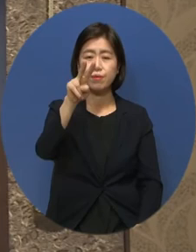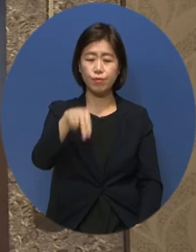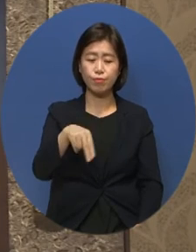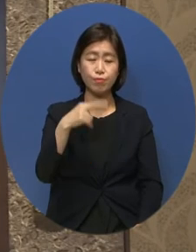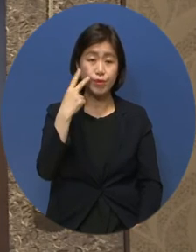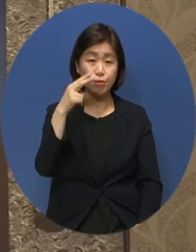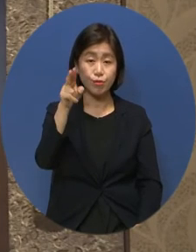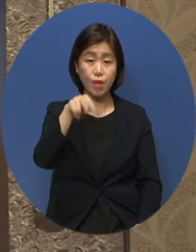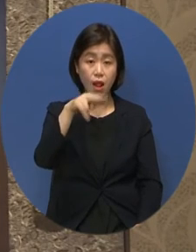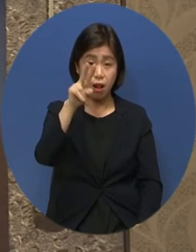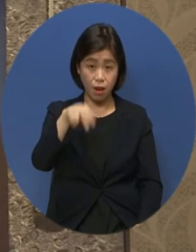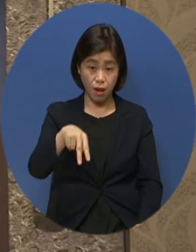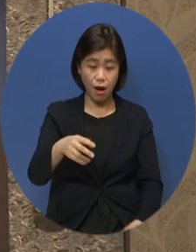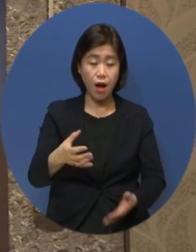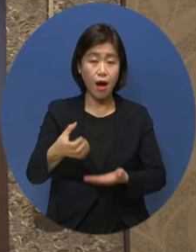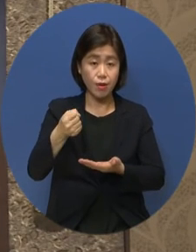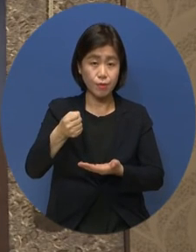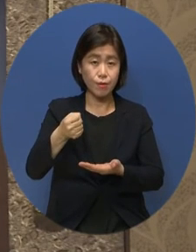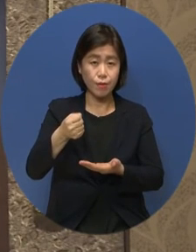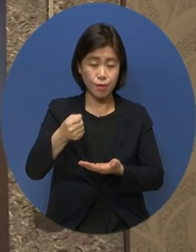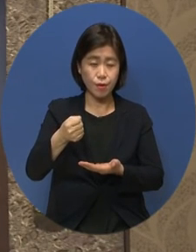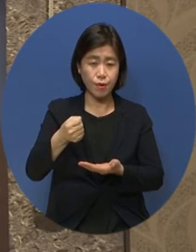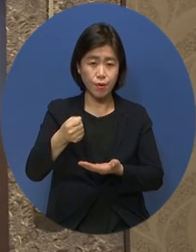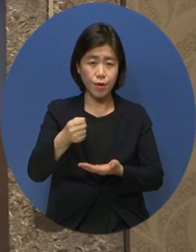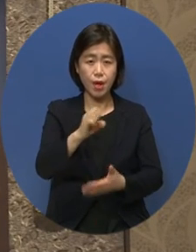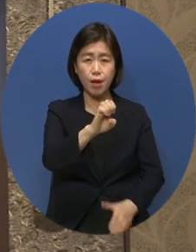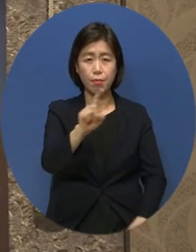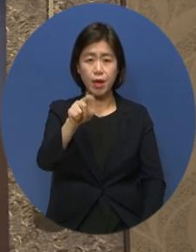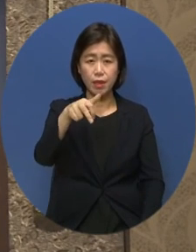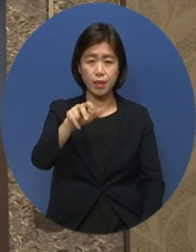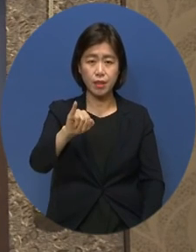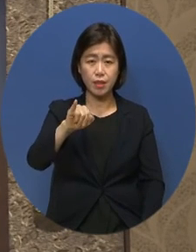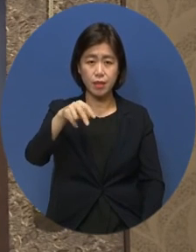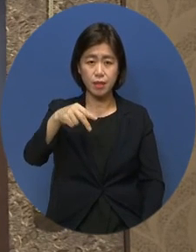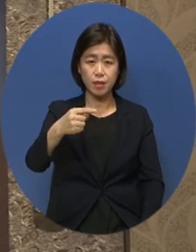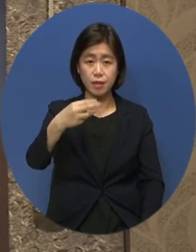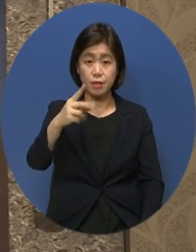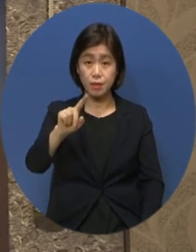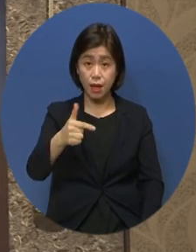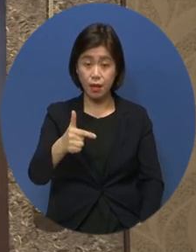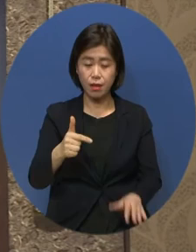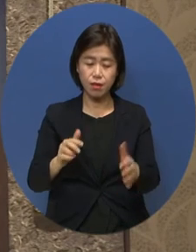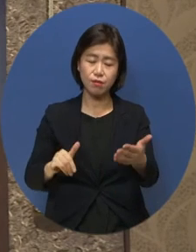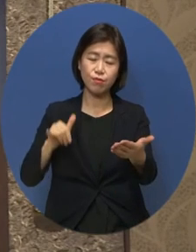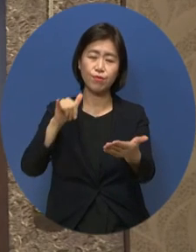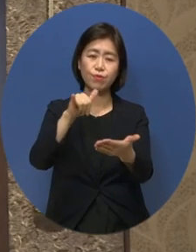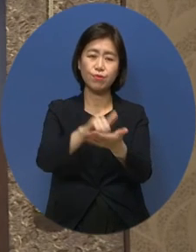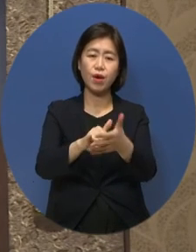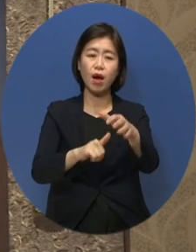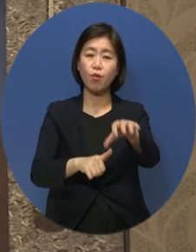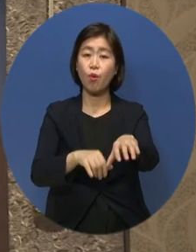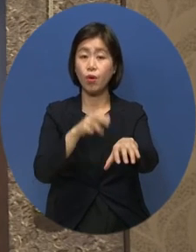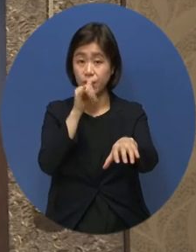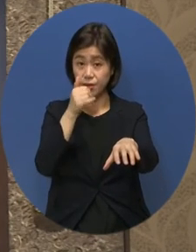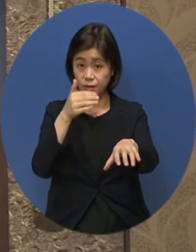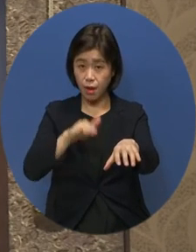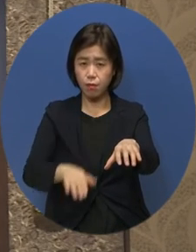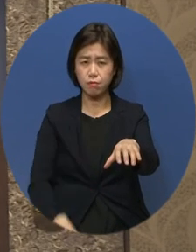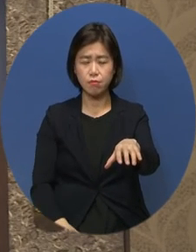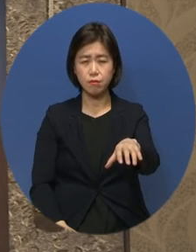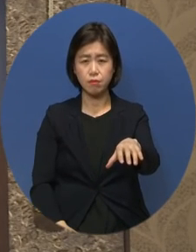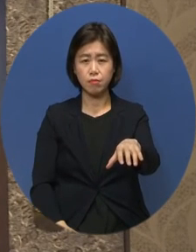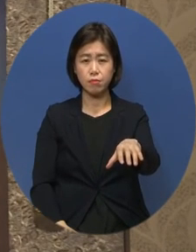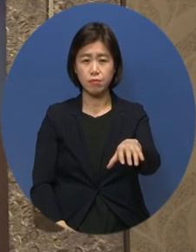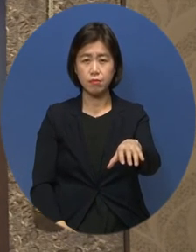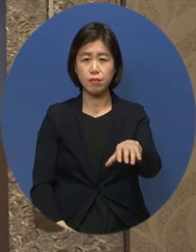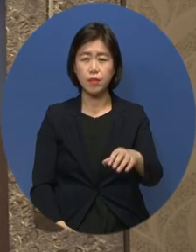가지고 파키스탄의 예술 아마 봐도 공항에 딱 내렸는데 내려서 생면부지의 땅에서 사람들을